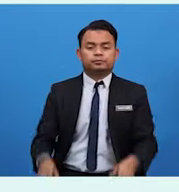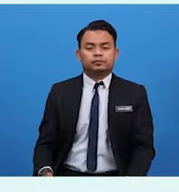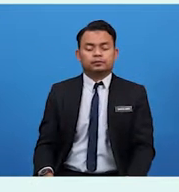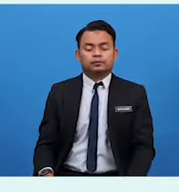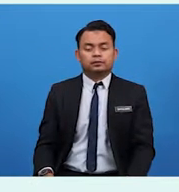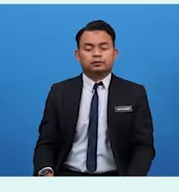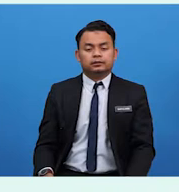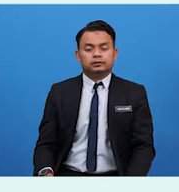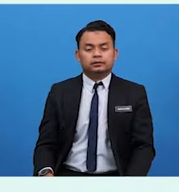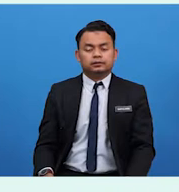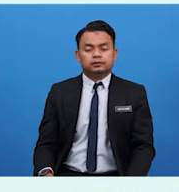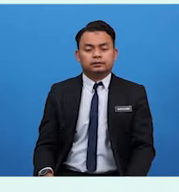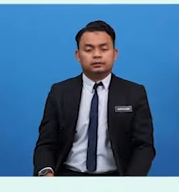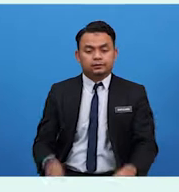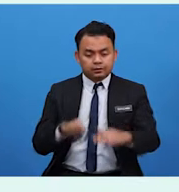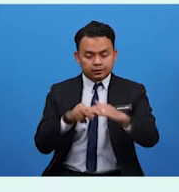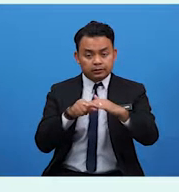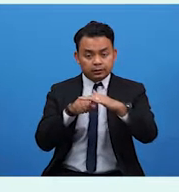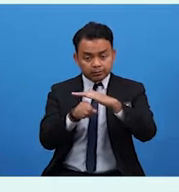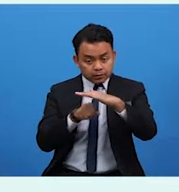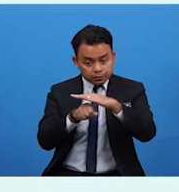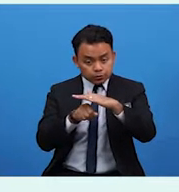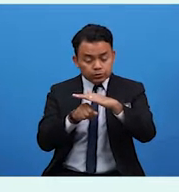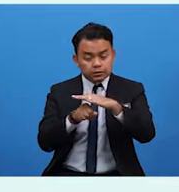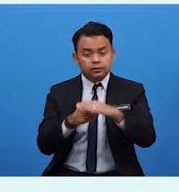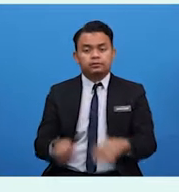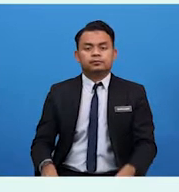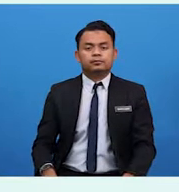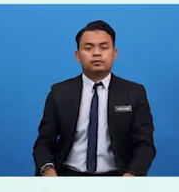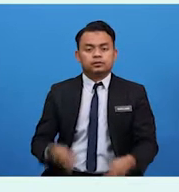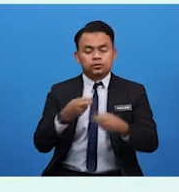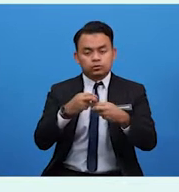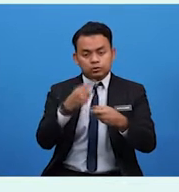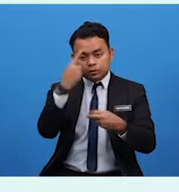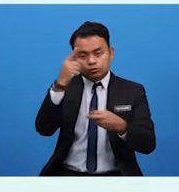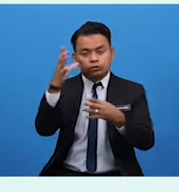tersembunyi, tidak dapat dicapai tangan dan tidak terdedah.